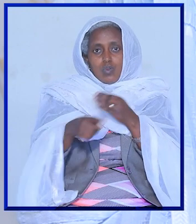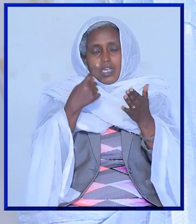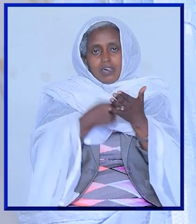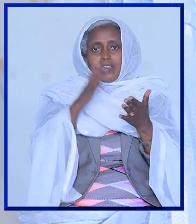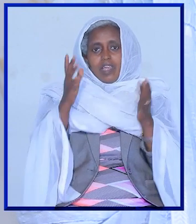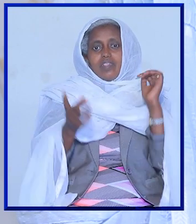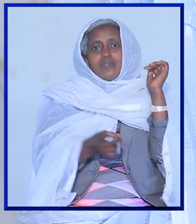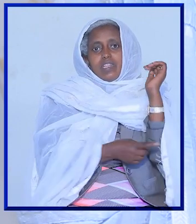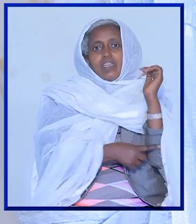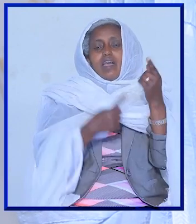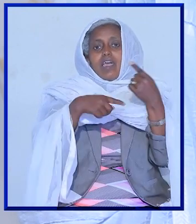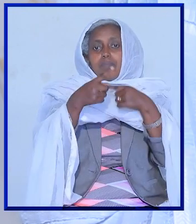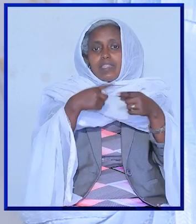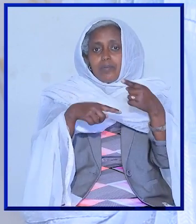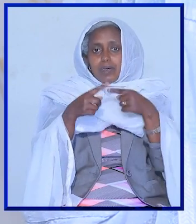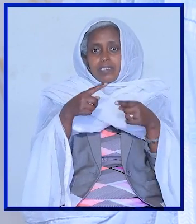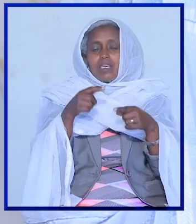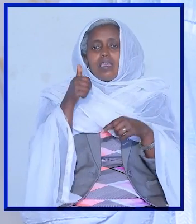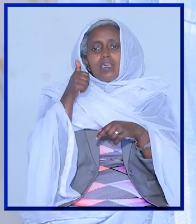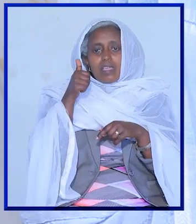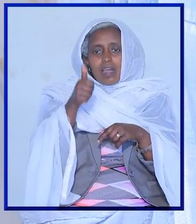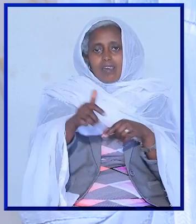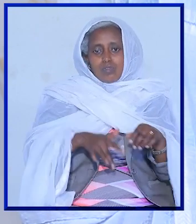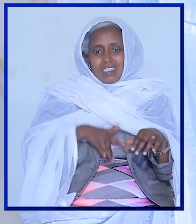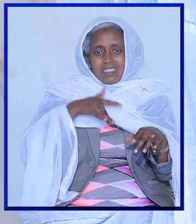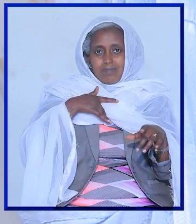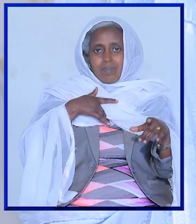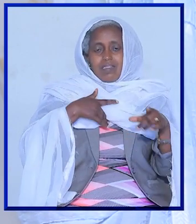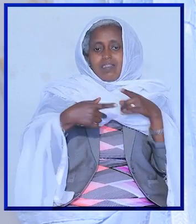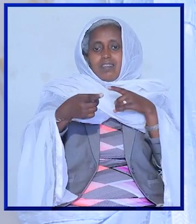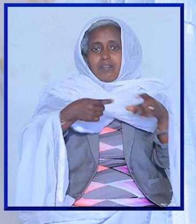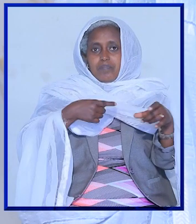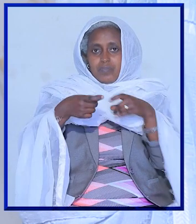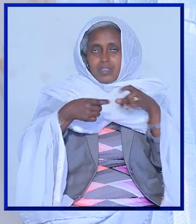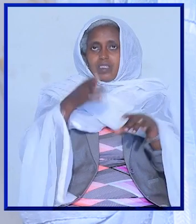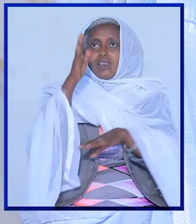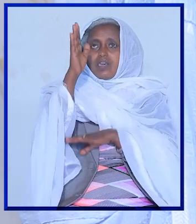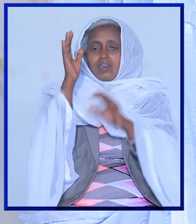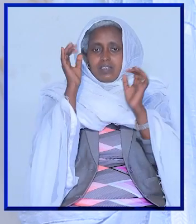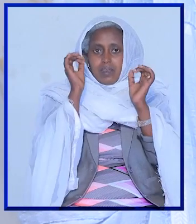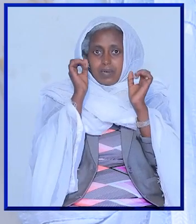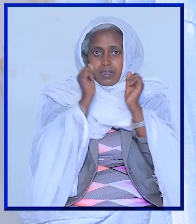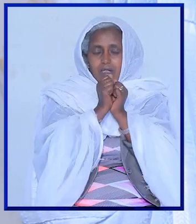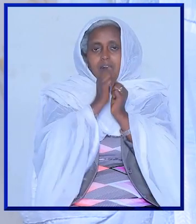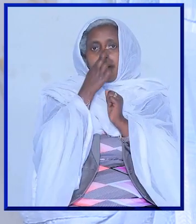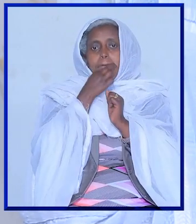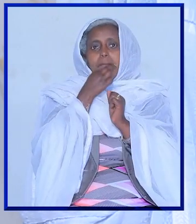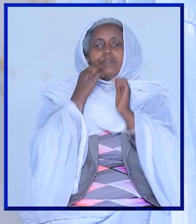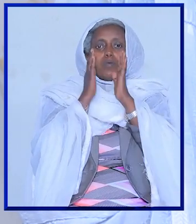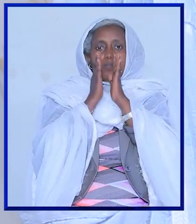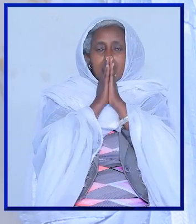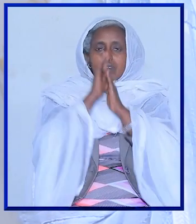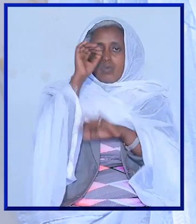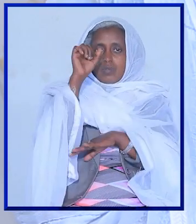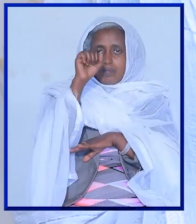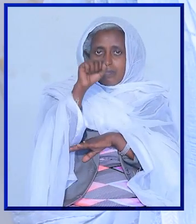ፈተና ያመጣባት የራሷን ስሜት ለመግራት ከእግዚአብሔር ጋራ በጾም በጸሎት